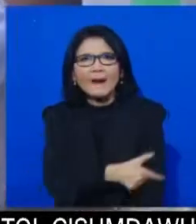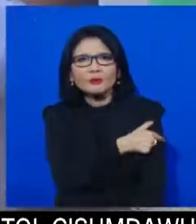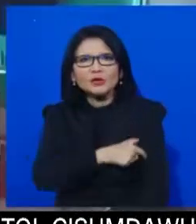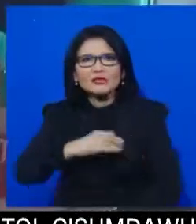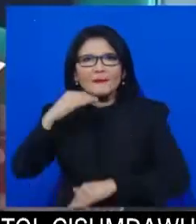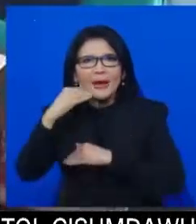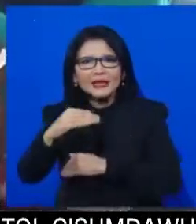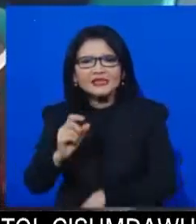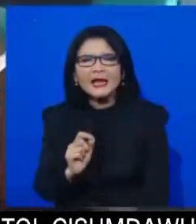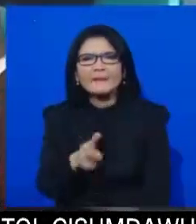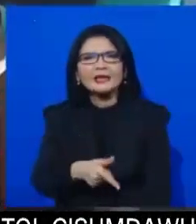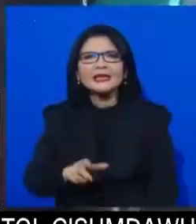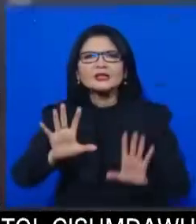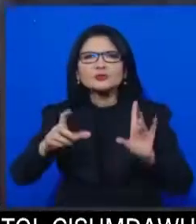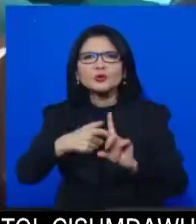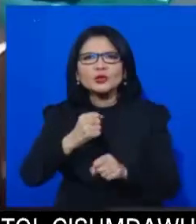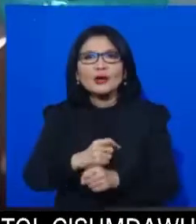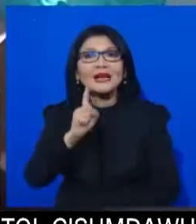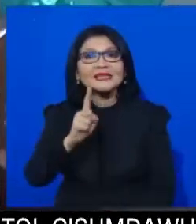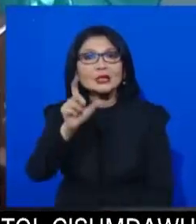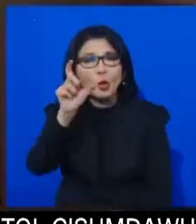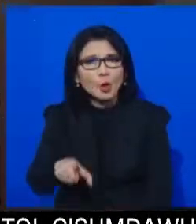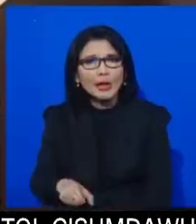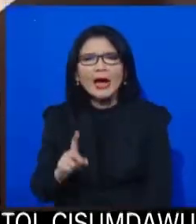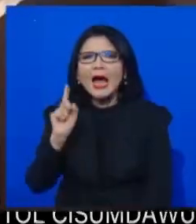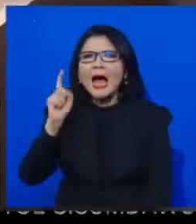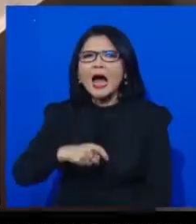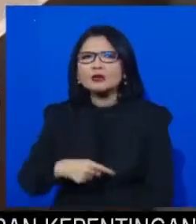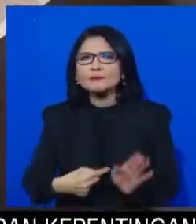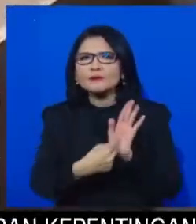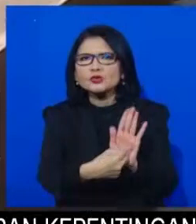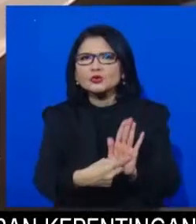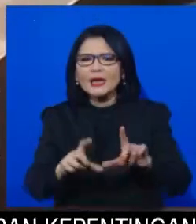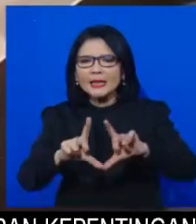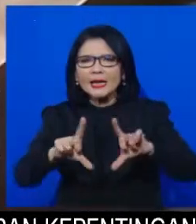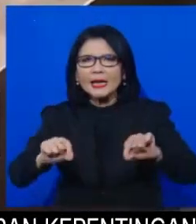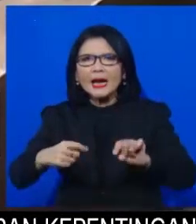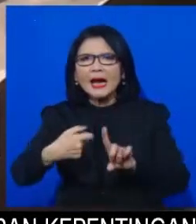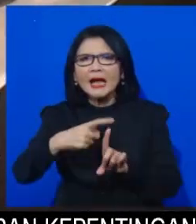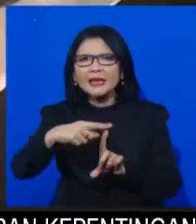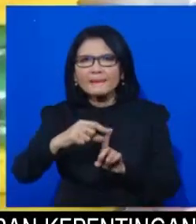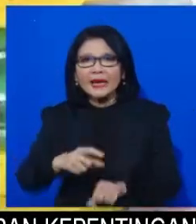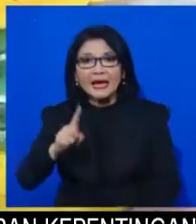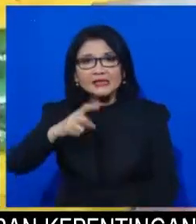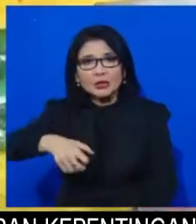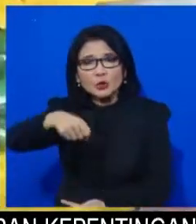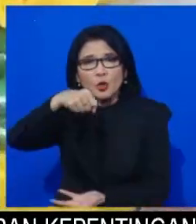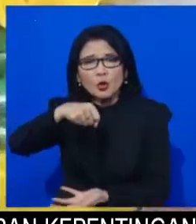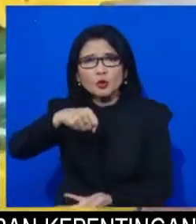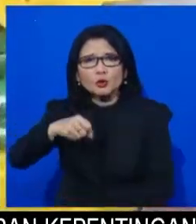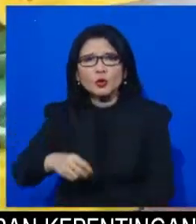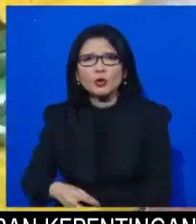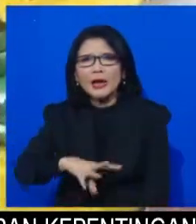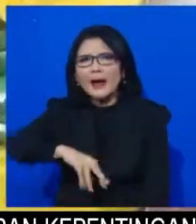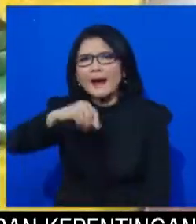pembelian maksimal 10 kg per orang dan wajib membawa KTP. Satu kantong beras kualitas